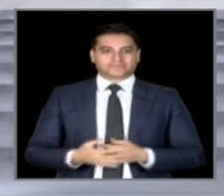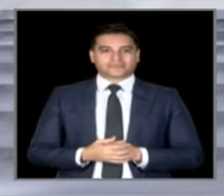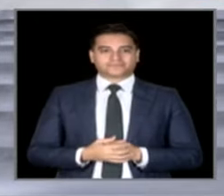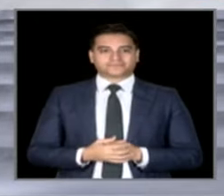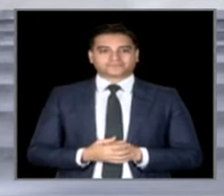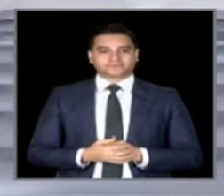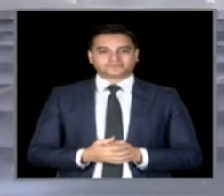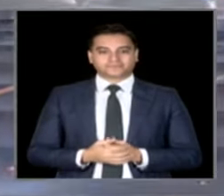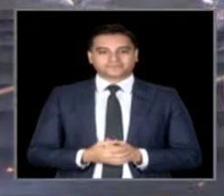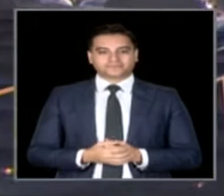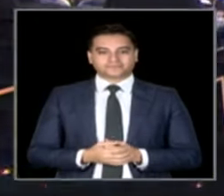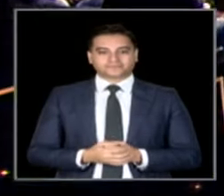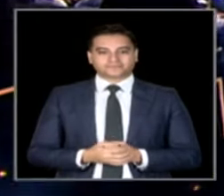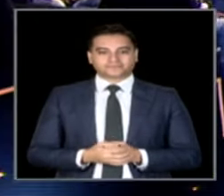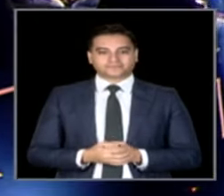لكام.